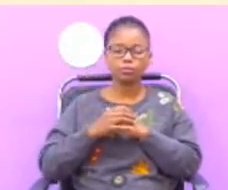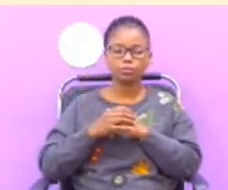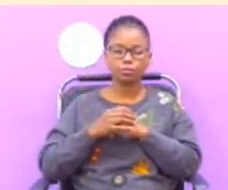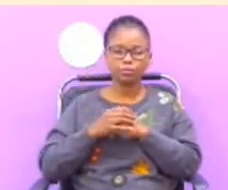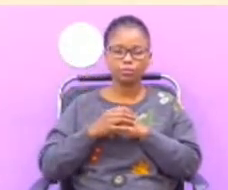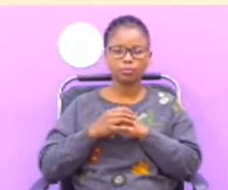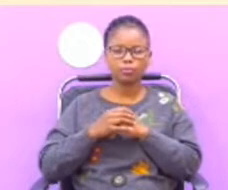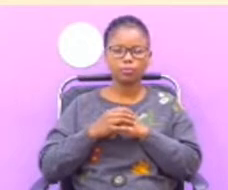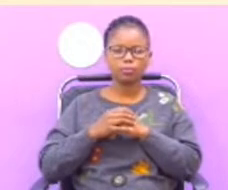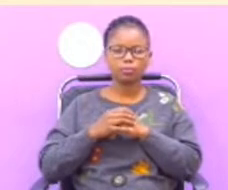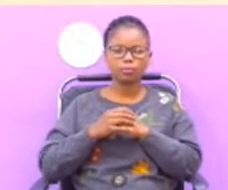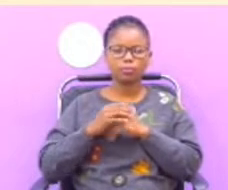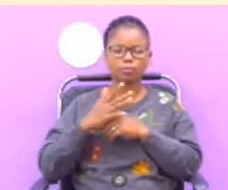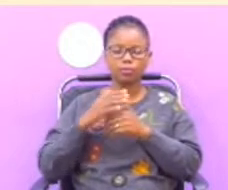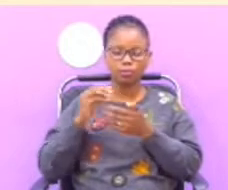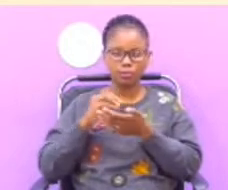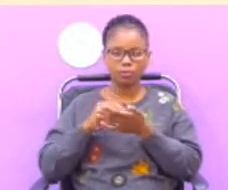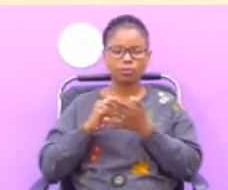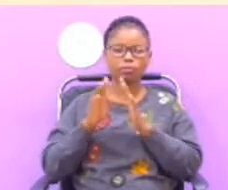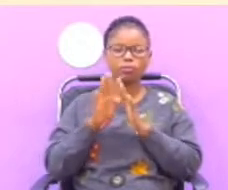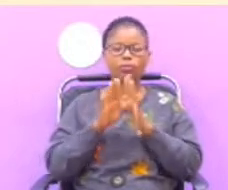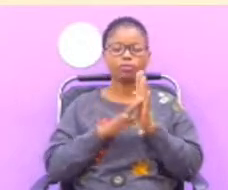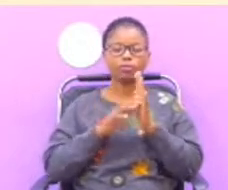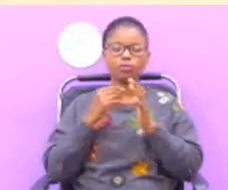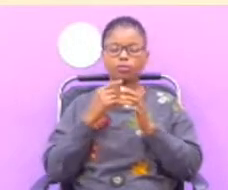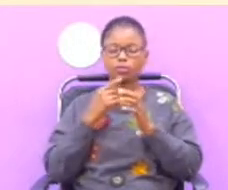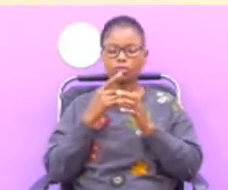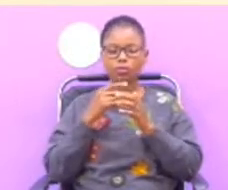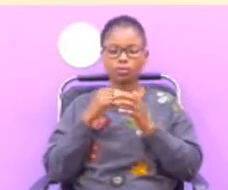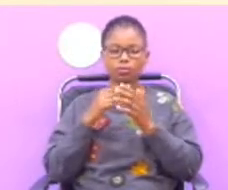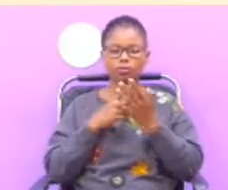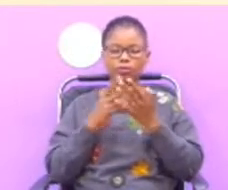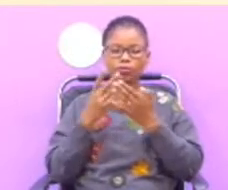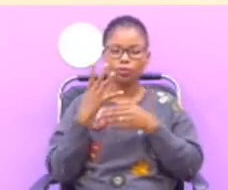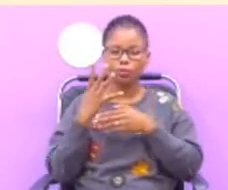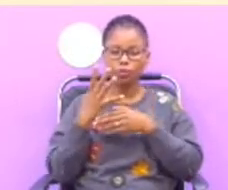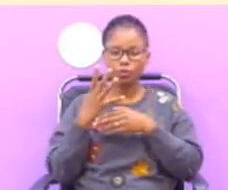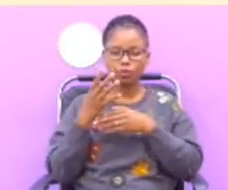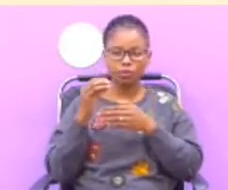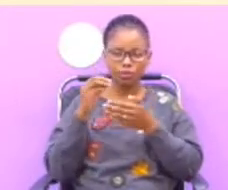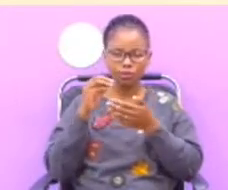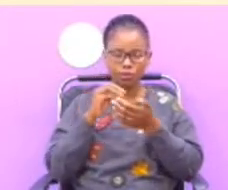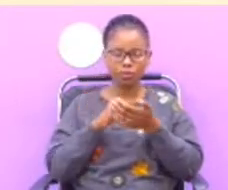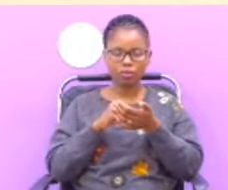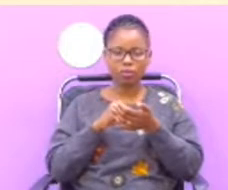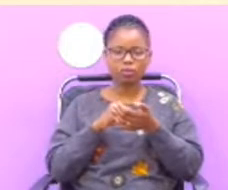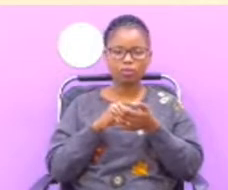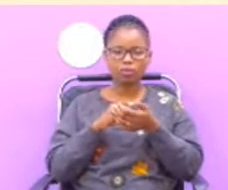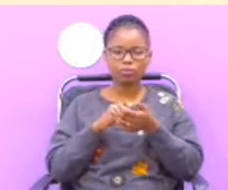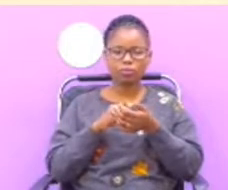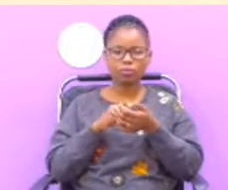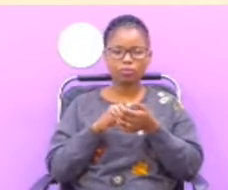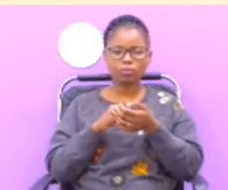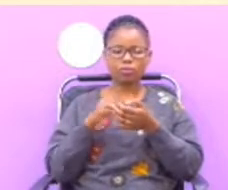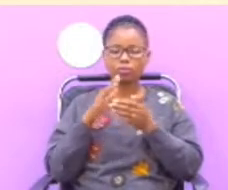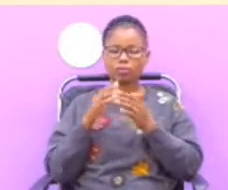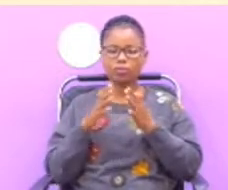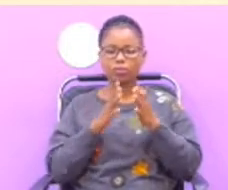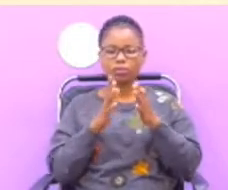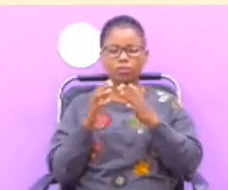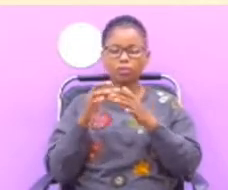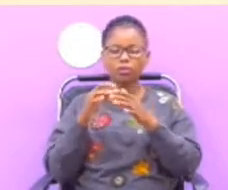mandĩko makoiga atĩrĩ thĩinĩ wa kamũrainĩ ga kana ningĩ ona kũngĩtuĩka nĩ gwa thũ ciao matwarĩtwo marĩ